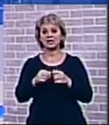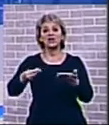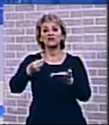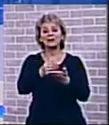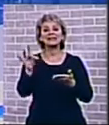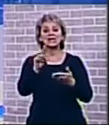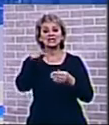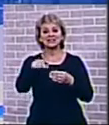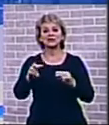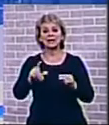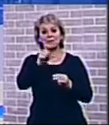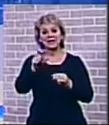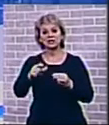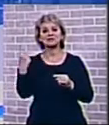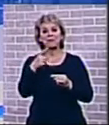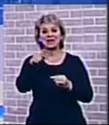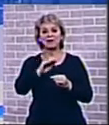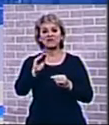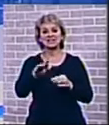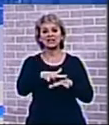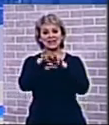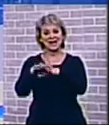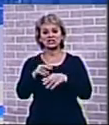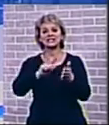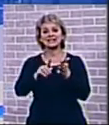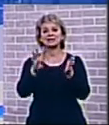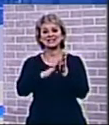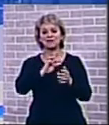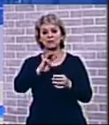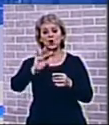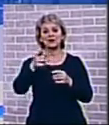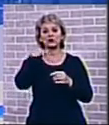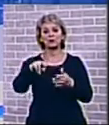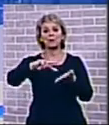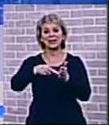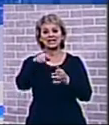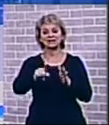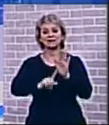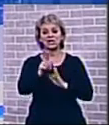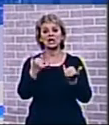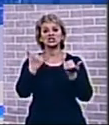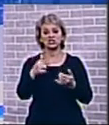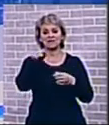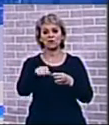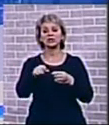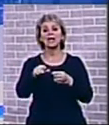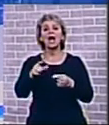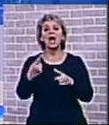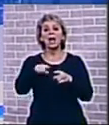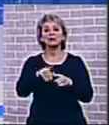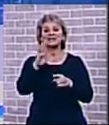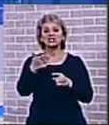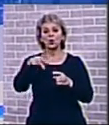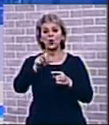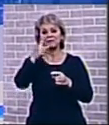Выплаты ростовским погорельцам из первого федерального транша в 79 миллионов рублей планируется начать уже сегодня. Об этом